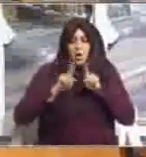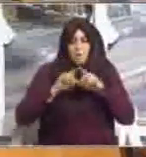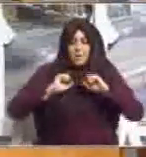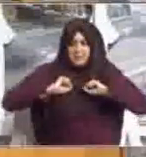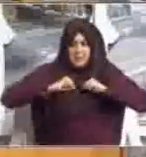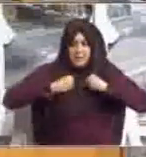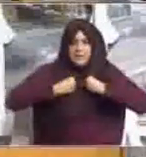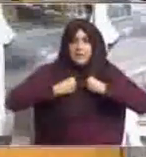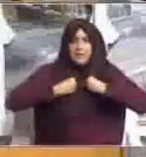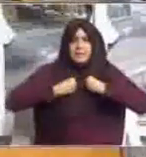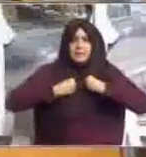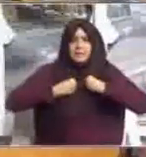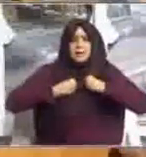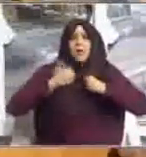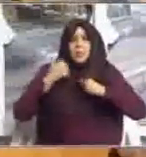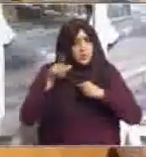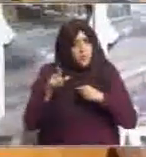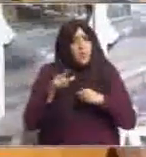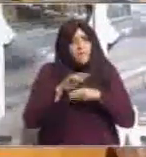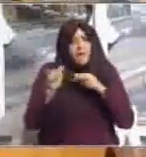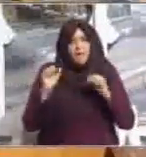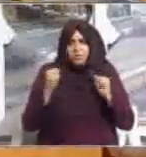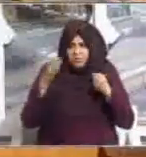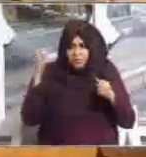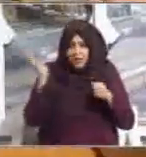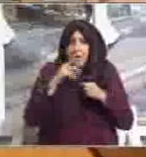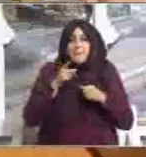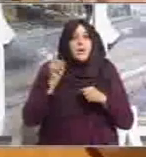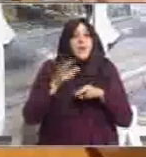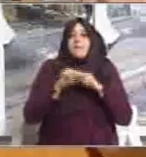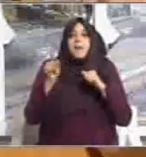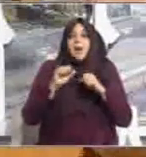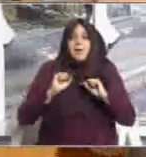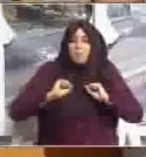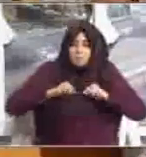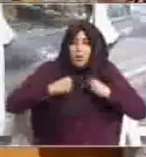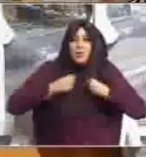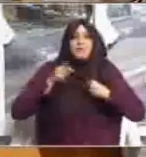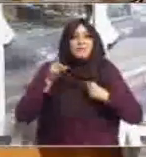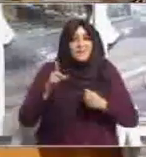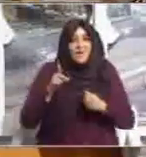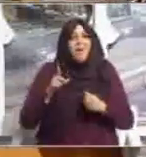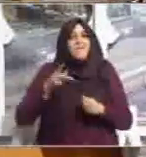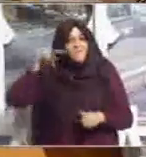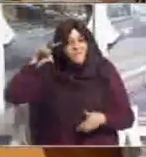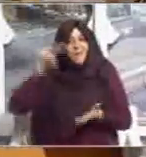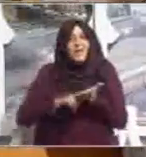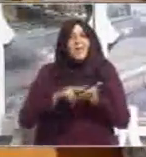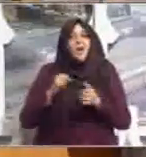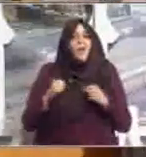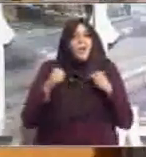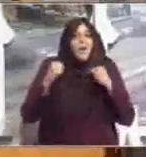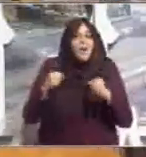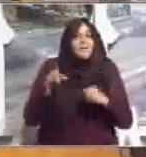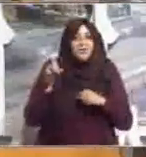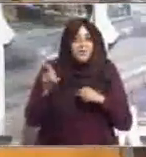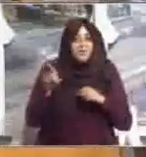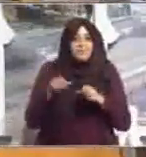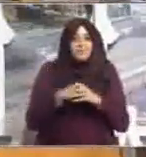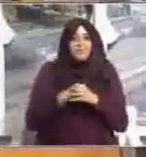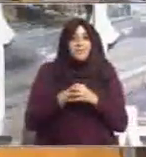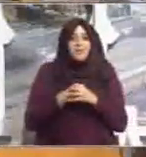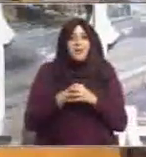قادر على نفاذ غضبه. هذه قمة الشجاعة. قمة الشجاعة. بارك الله فيك. قمة القوة أنه